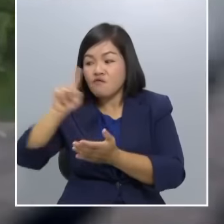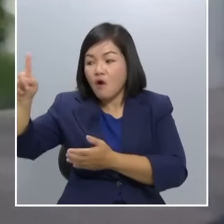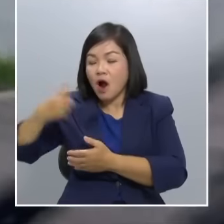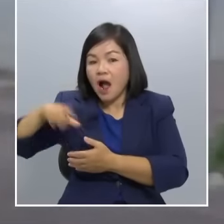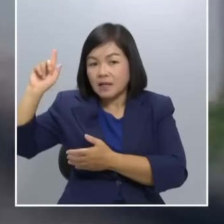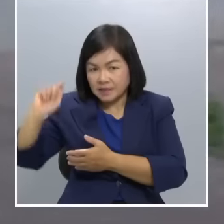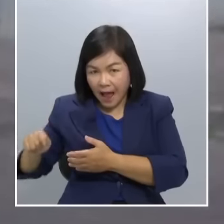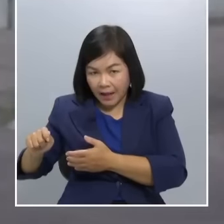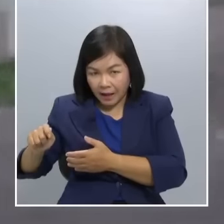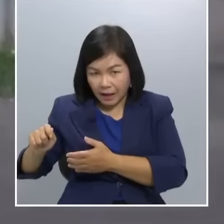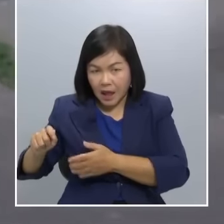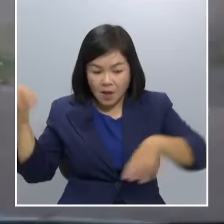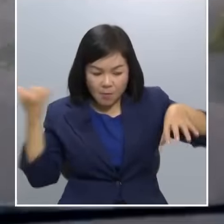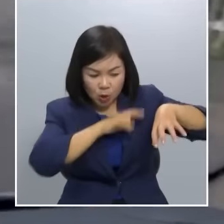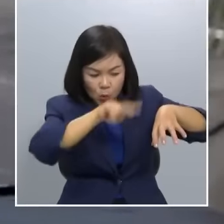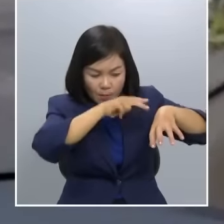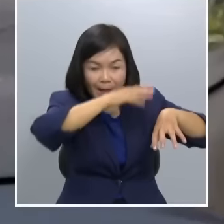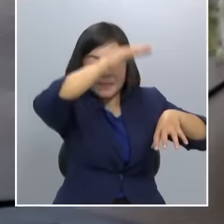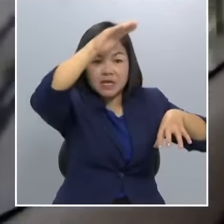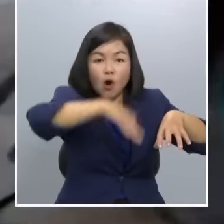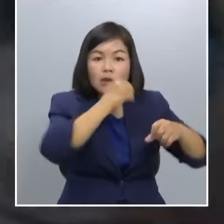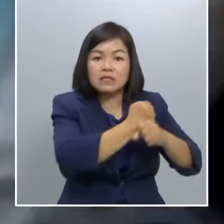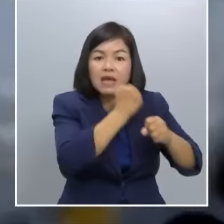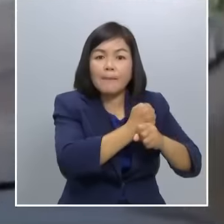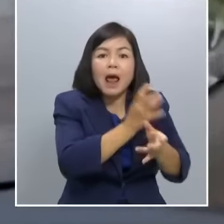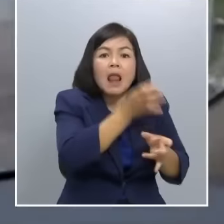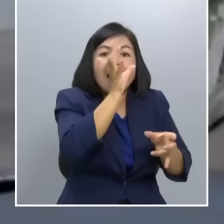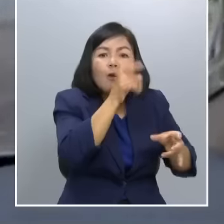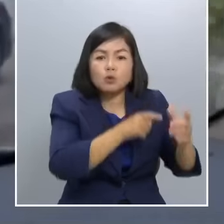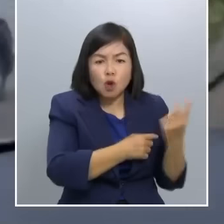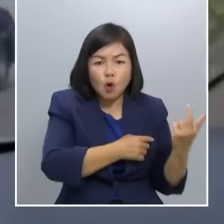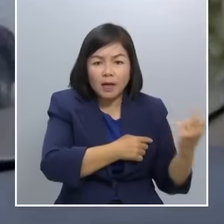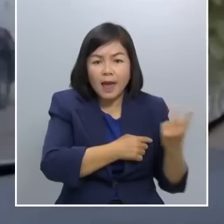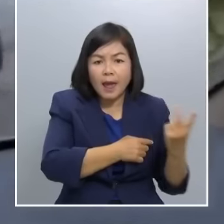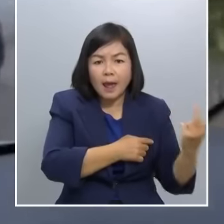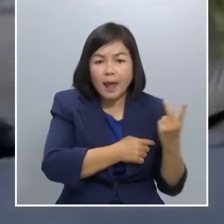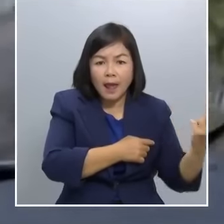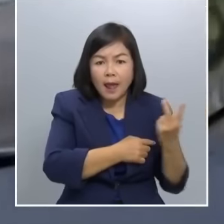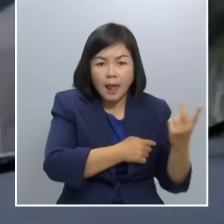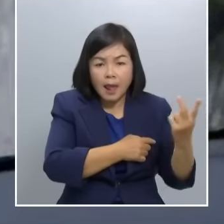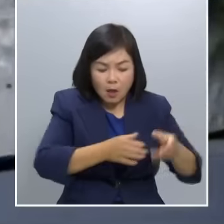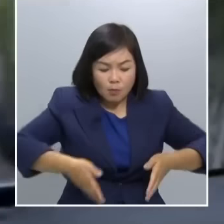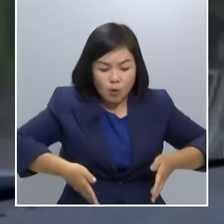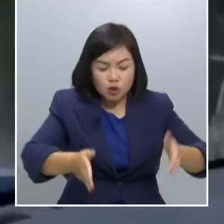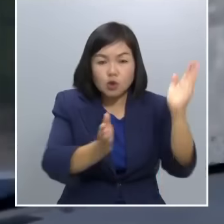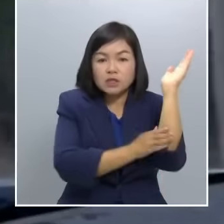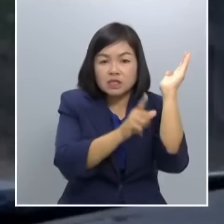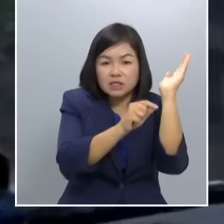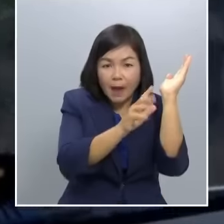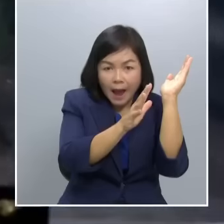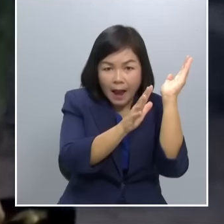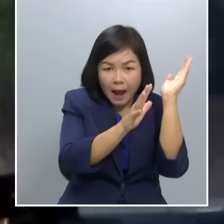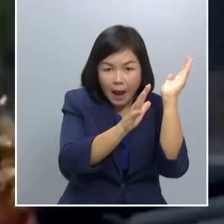น้องครับไปค้นอีกครั้งนึงนะฮะไปหาหลักฐานเพิ่มเติมซึ่งบ้านหนองเอสกับอารตอยู่ที่ซอยกัญจนาพิเษก 25แยก 1นะ